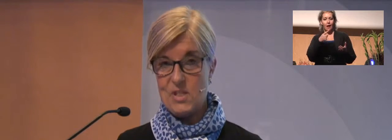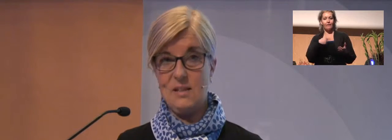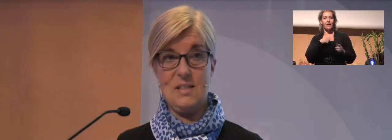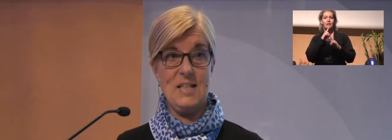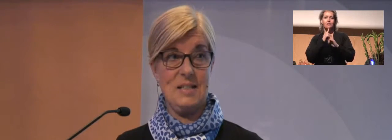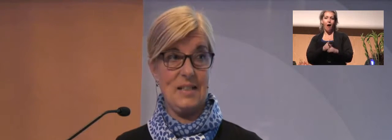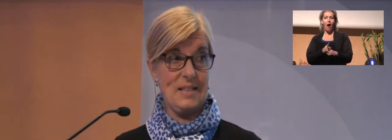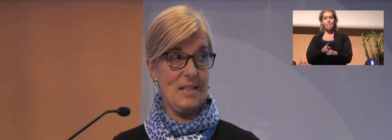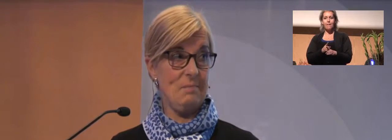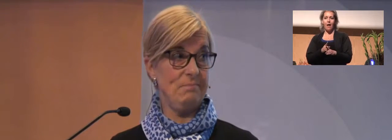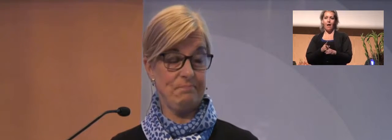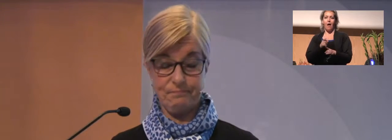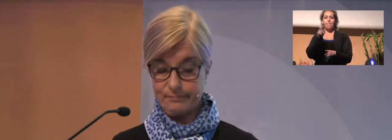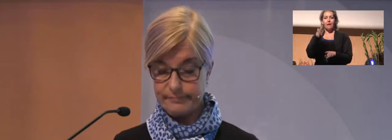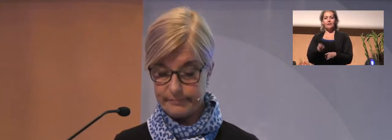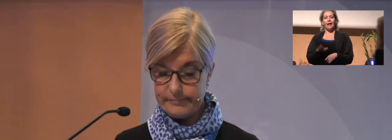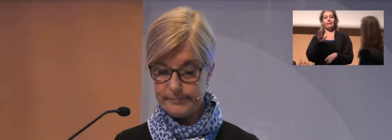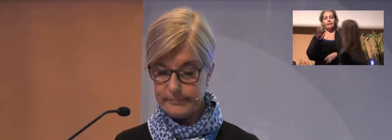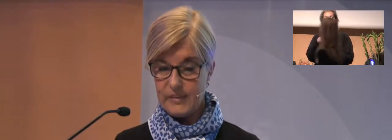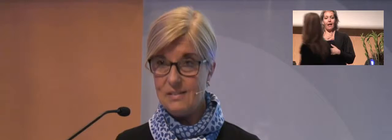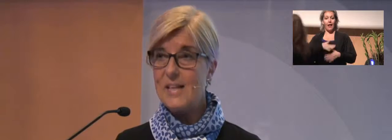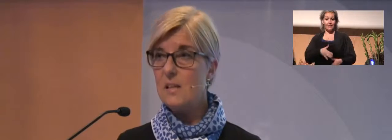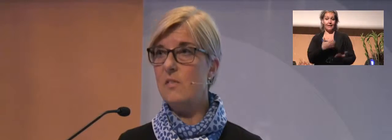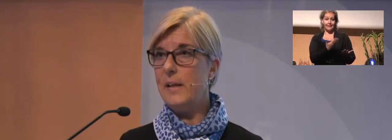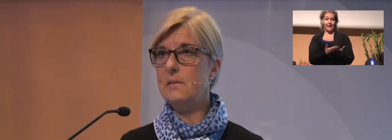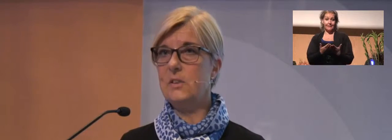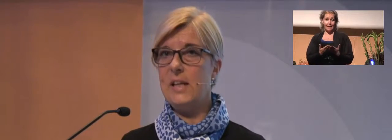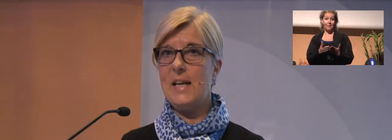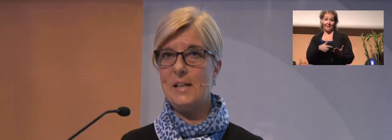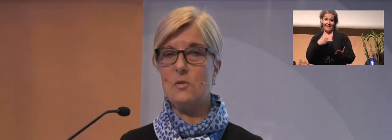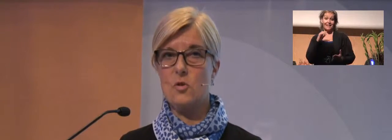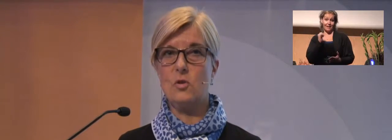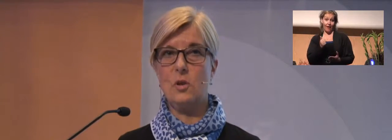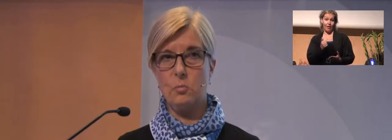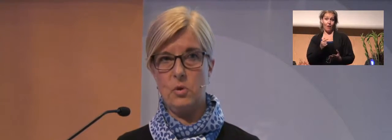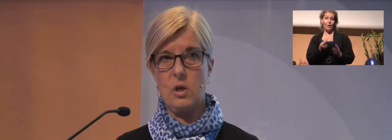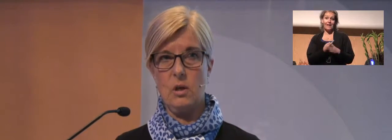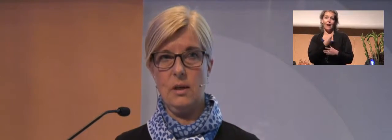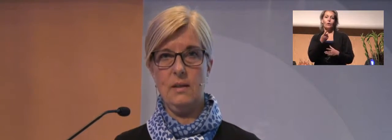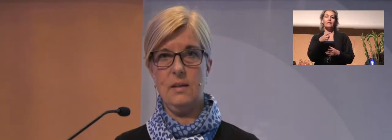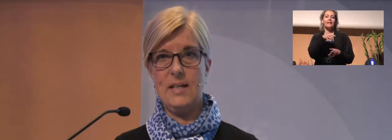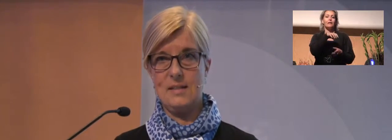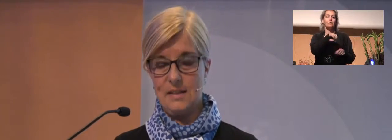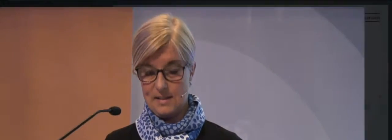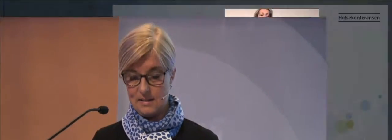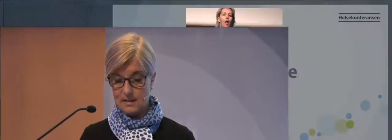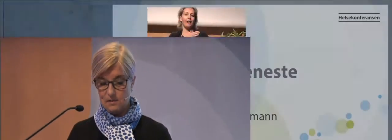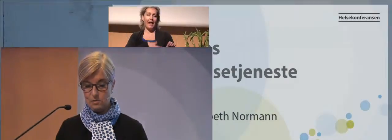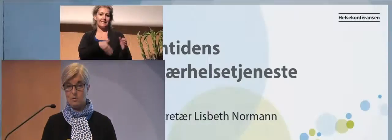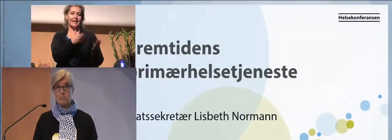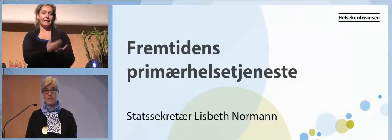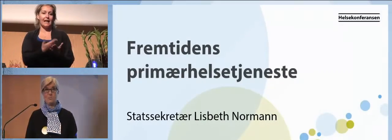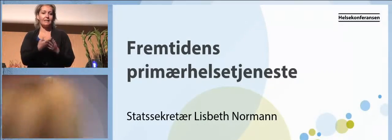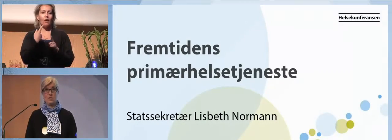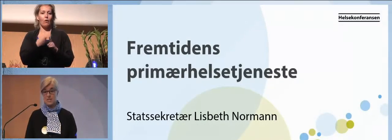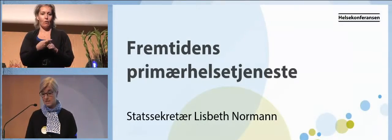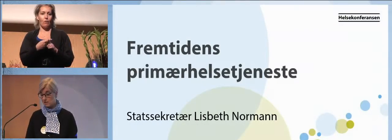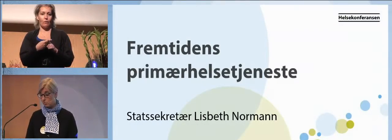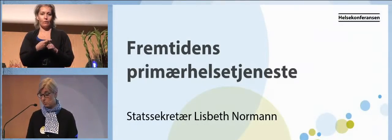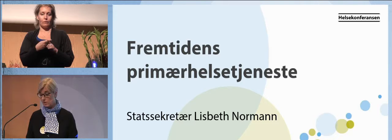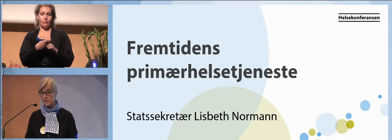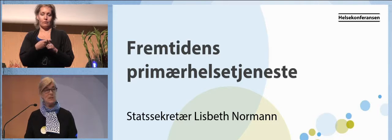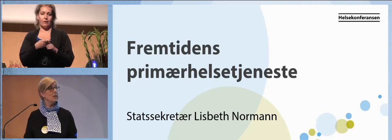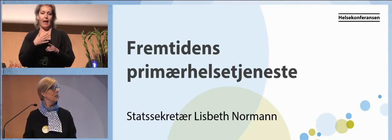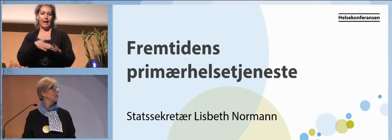skape pasientens helsetjeneste. Det skal vi, og det gjelder også de kommunale helsetjenestene og pleie- og